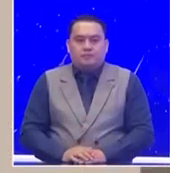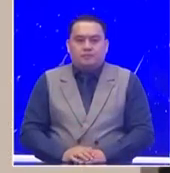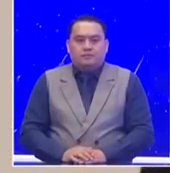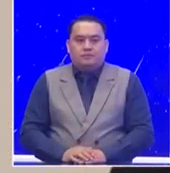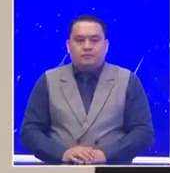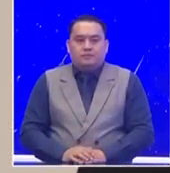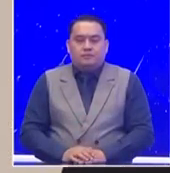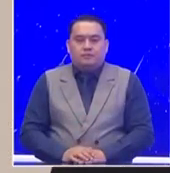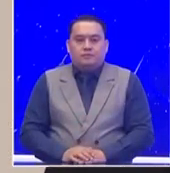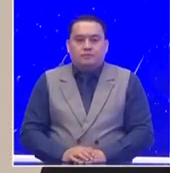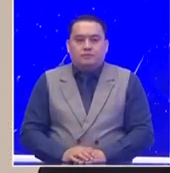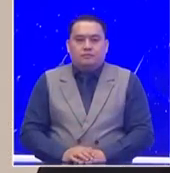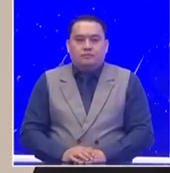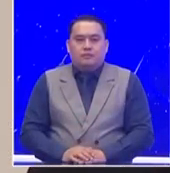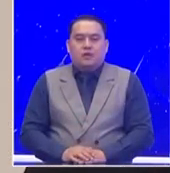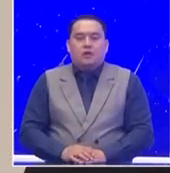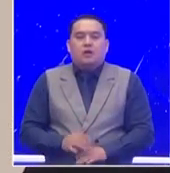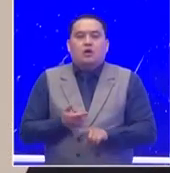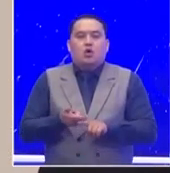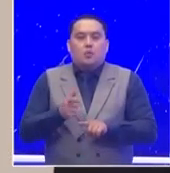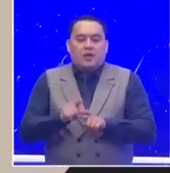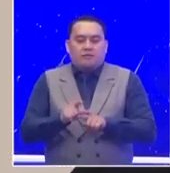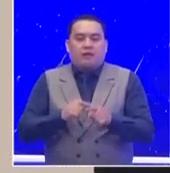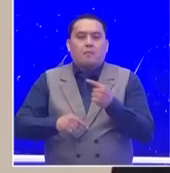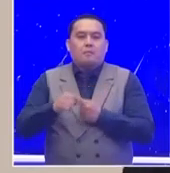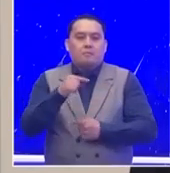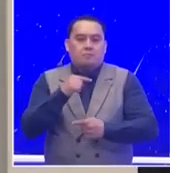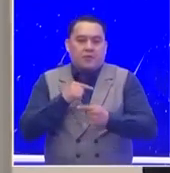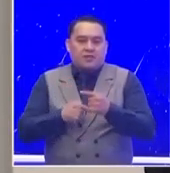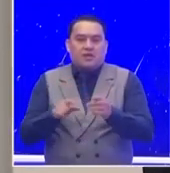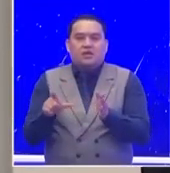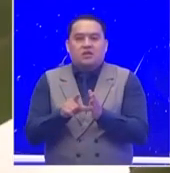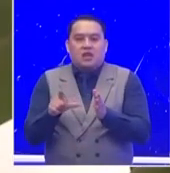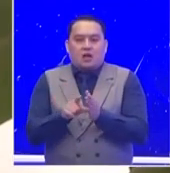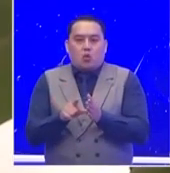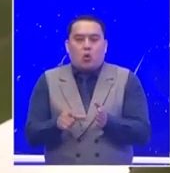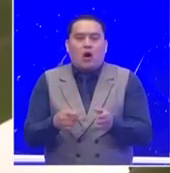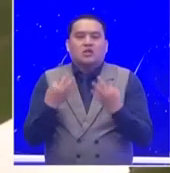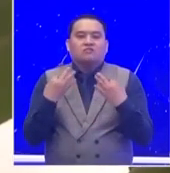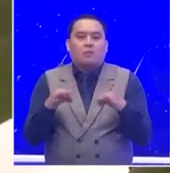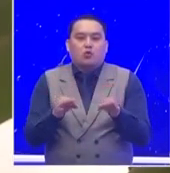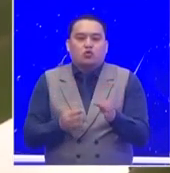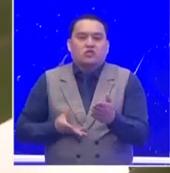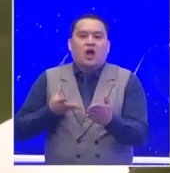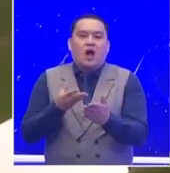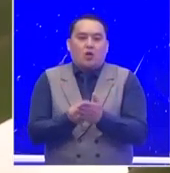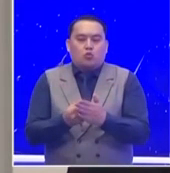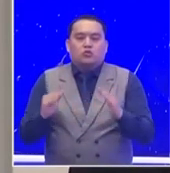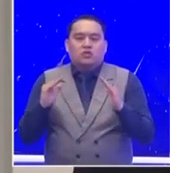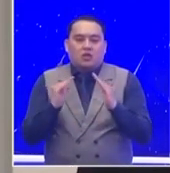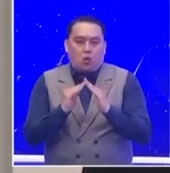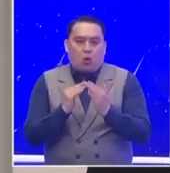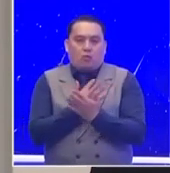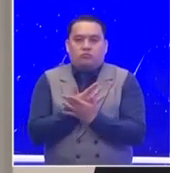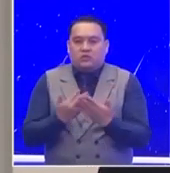этого, субъектам малого и среднего бизнеса предоставляются налоговые преференции. Освобождение от уплаты налога на имущество